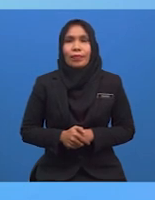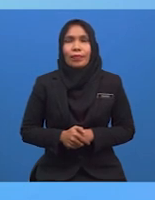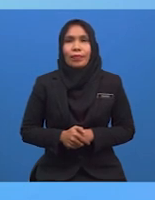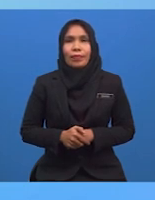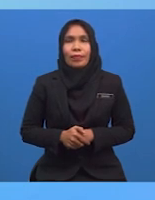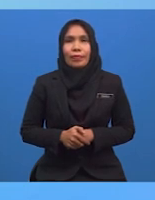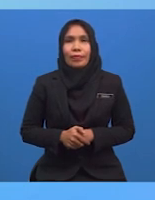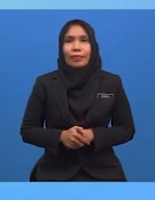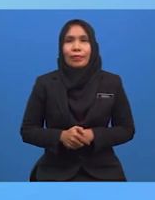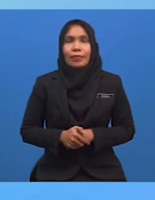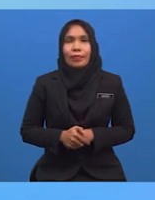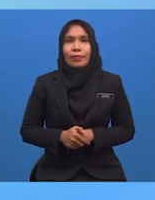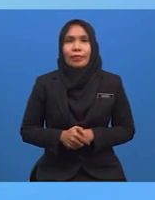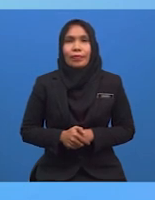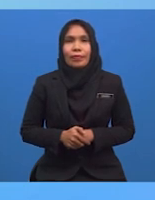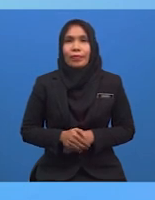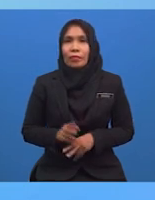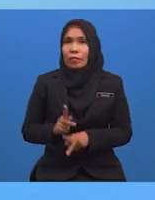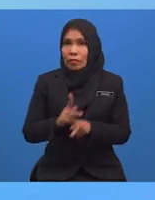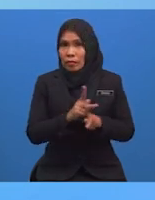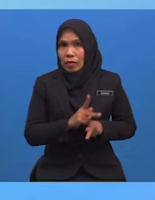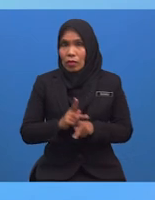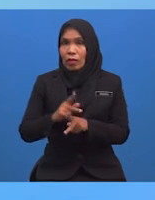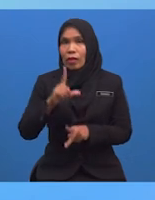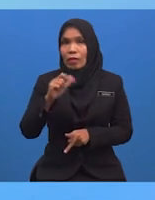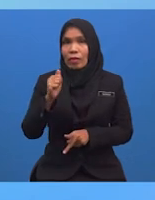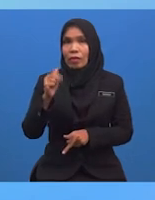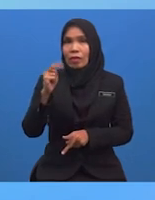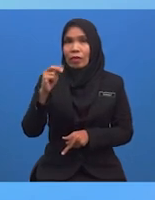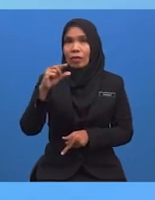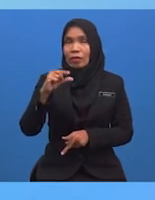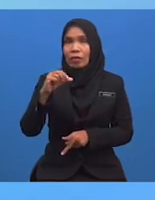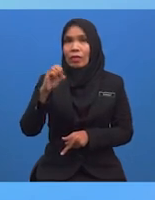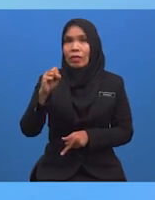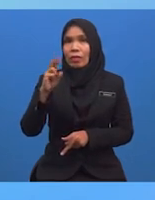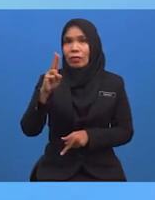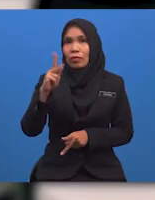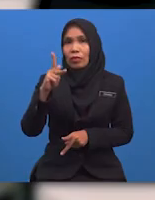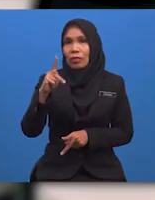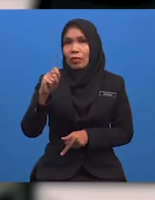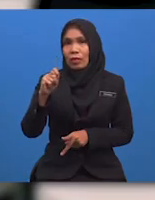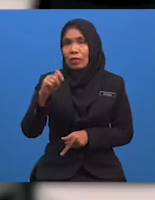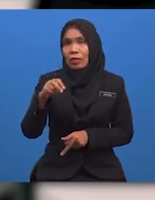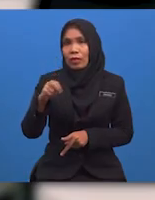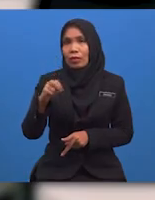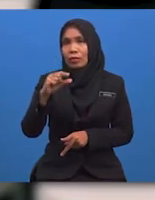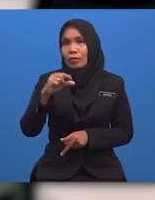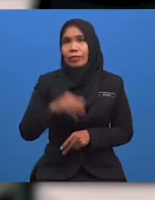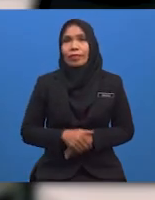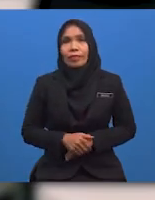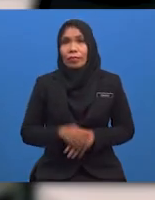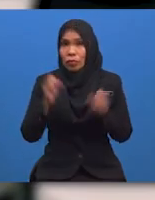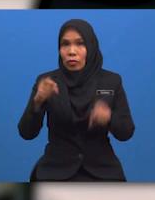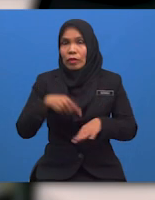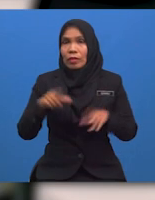sekali. Kawalan langsung juga boleh dilaksanakan. Seterusnya, cikgu